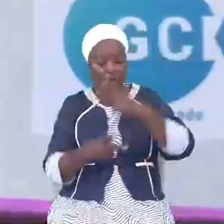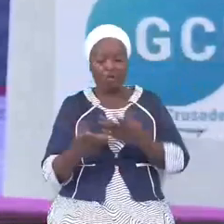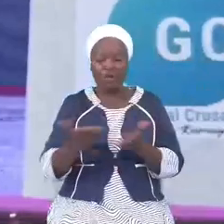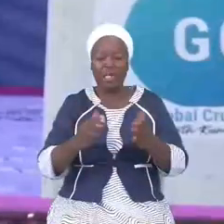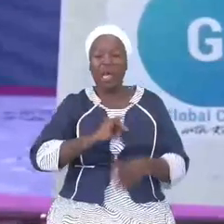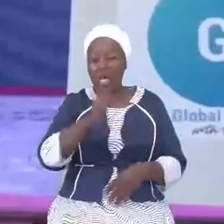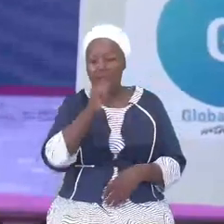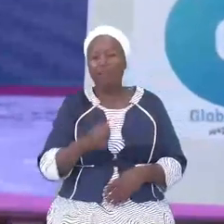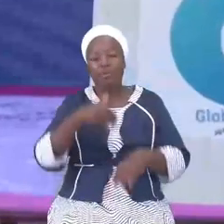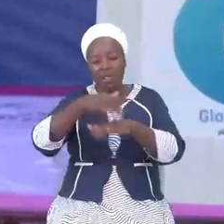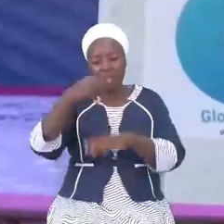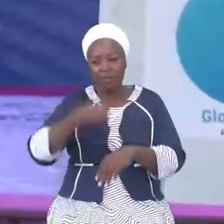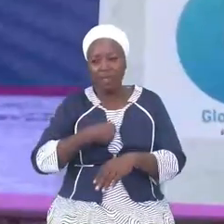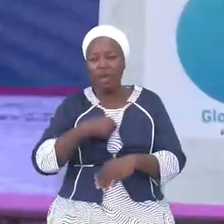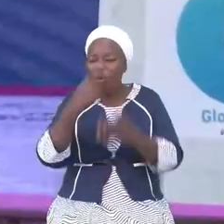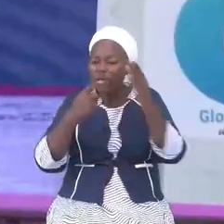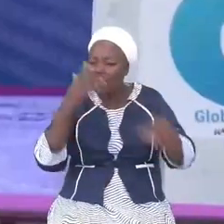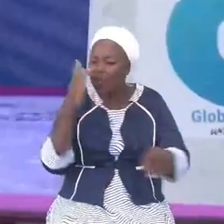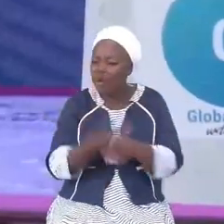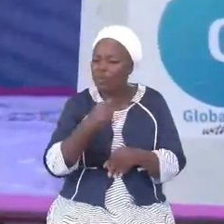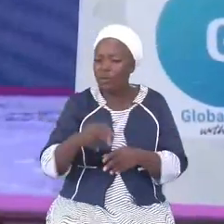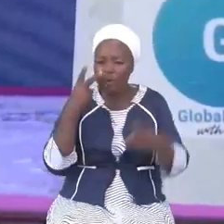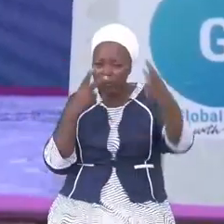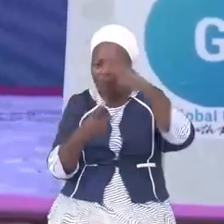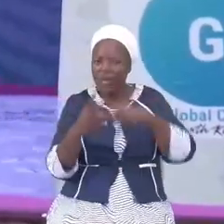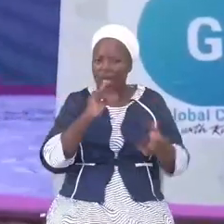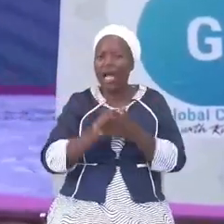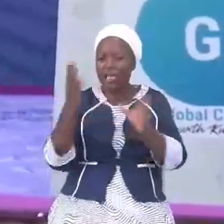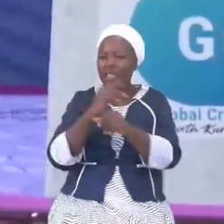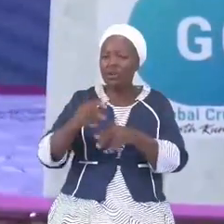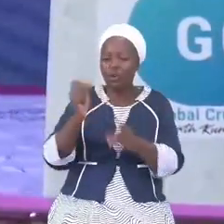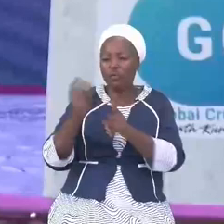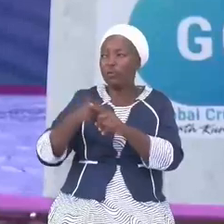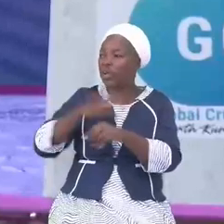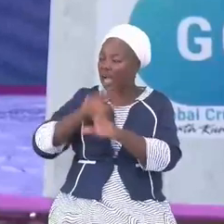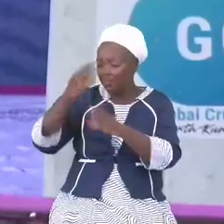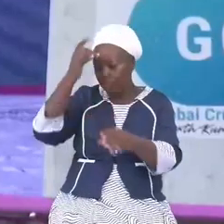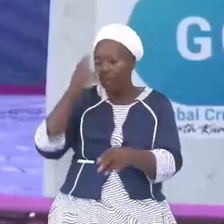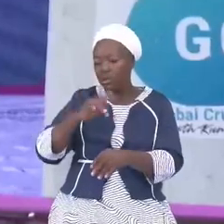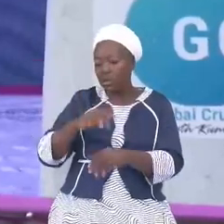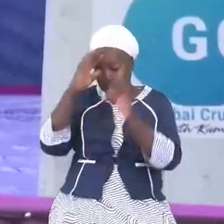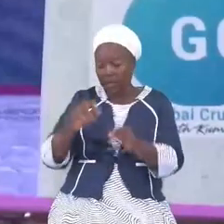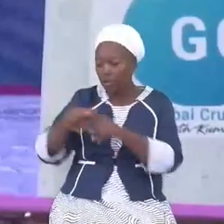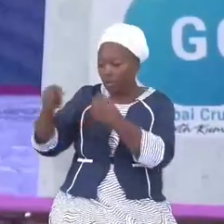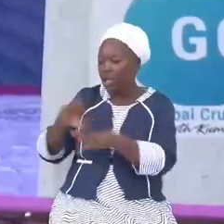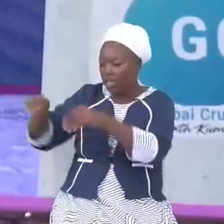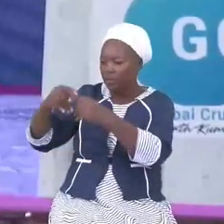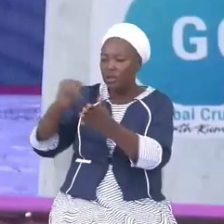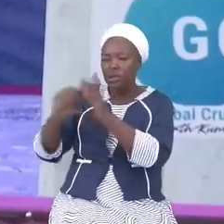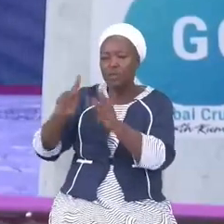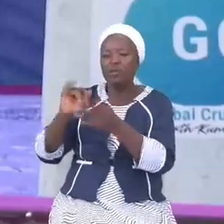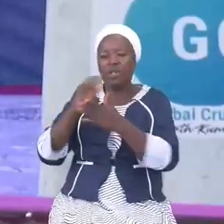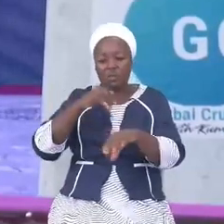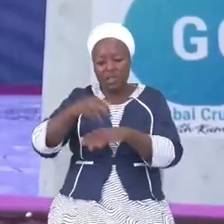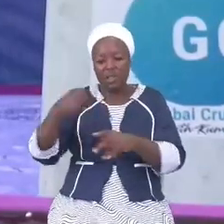prophète? Je reçois la parole de toi et je vais la livrer à ceux vers qui tu m'envoies. Ce vœu du